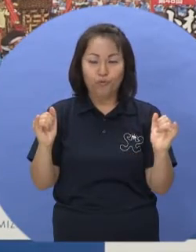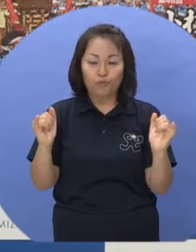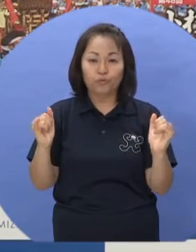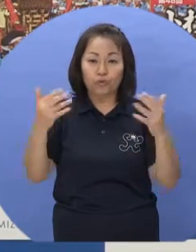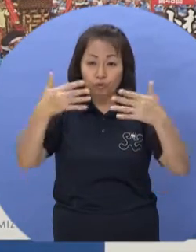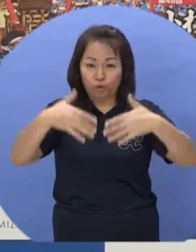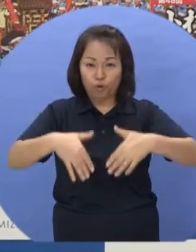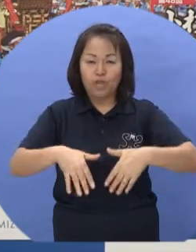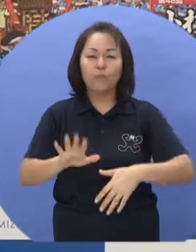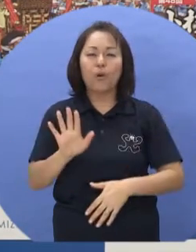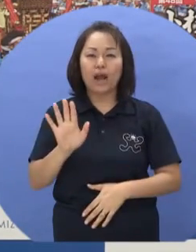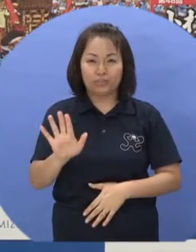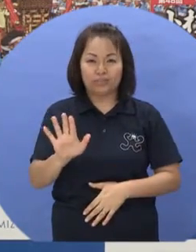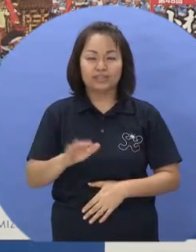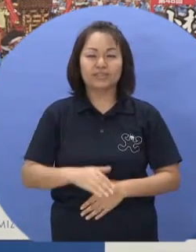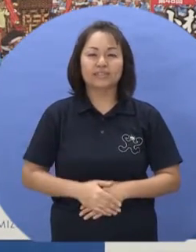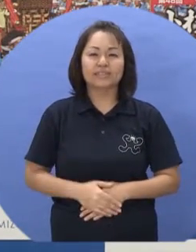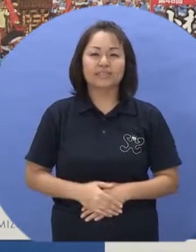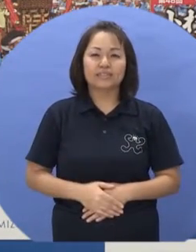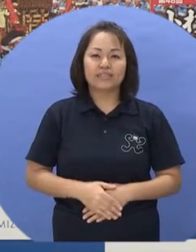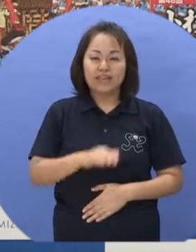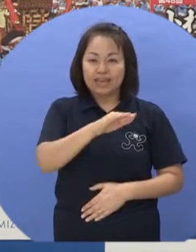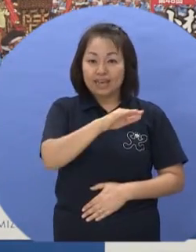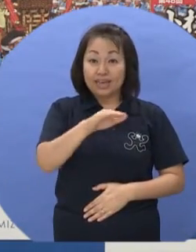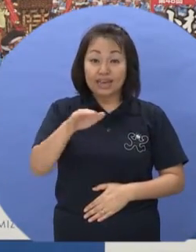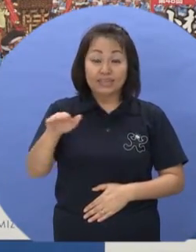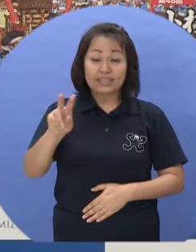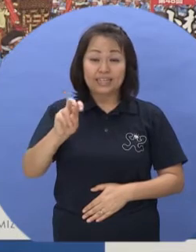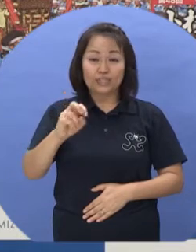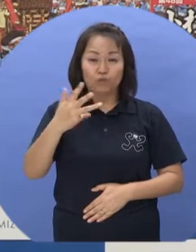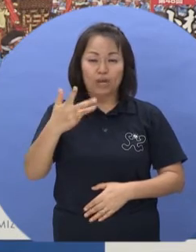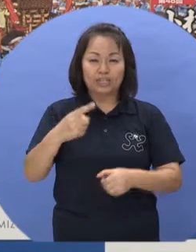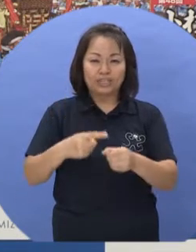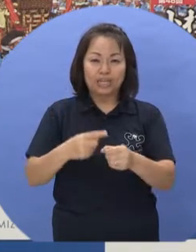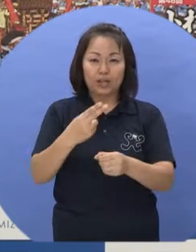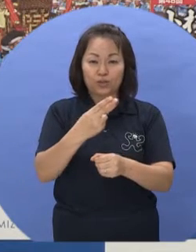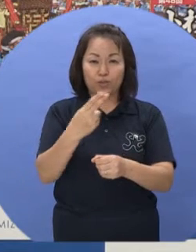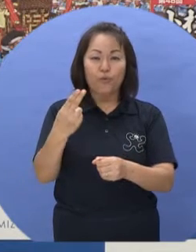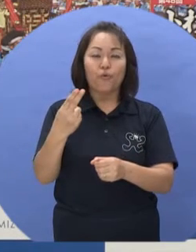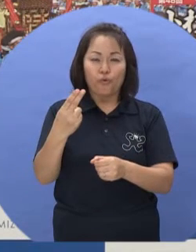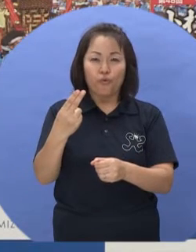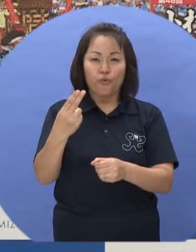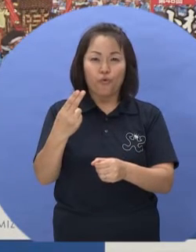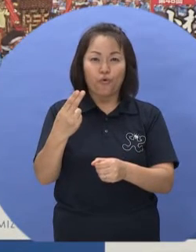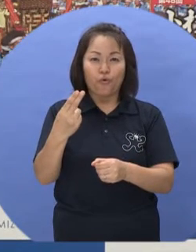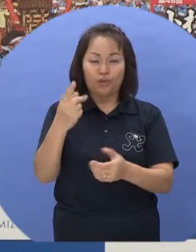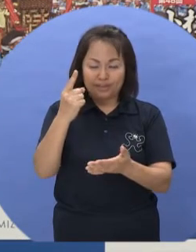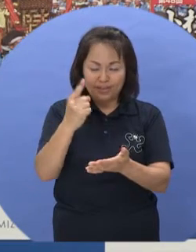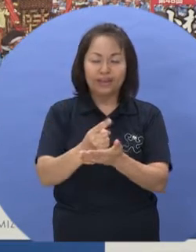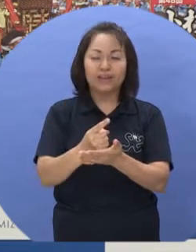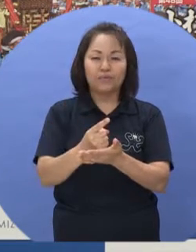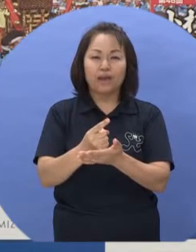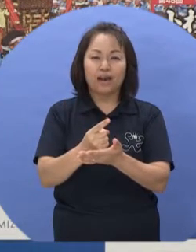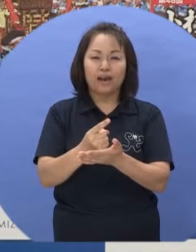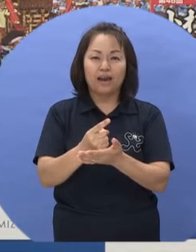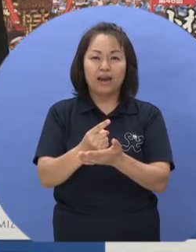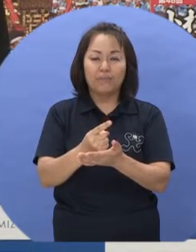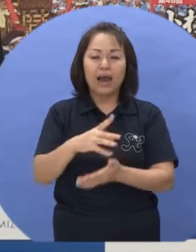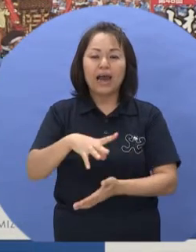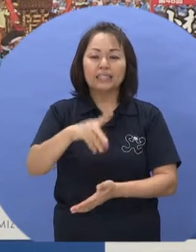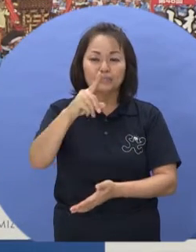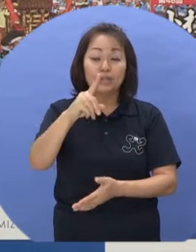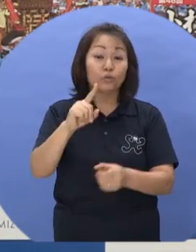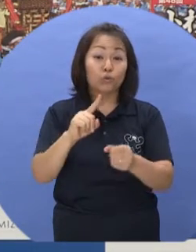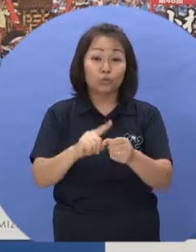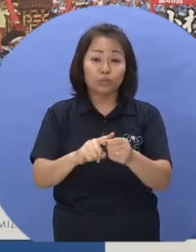ただいております。なお平成28年度、今年度に限りまして、初年度ということ